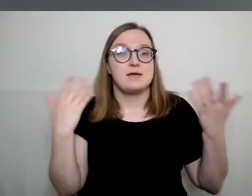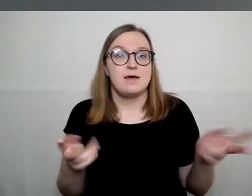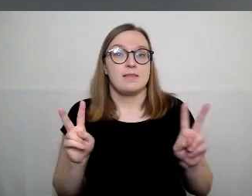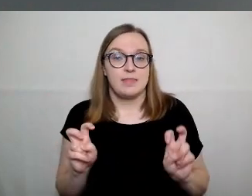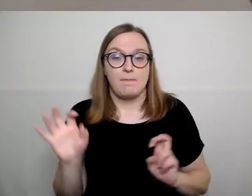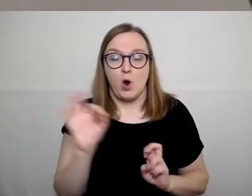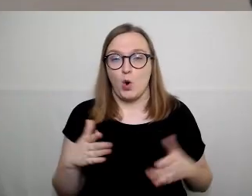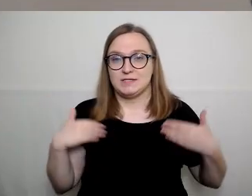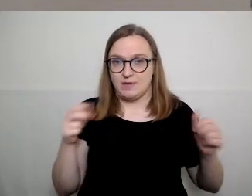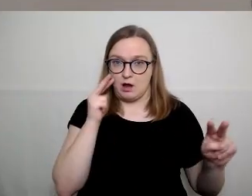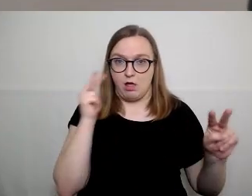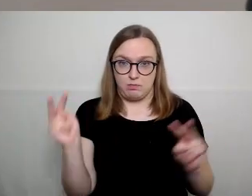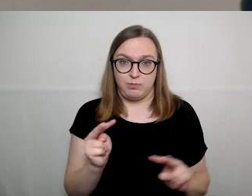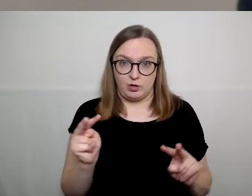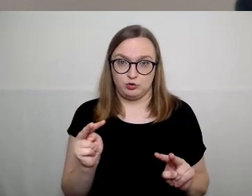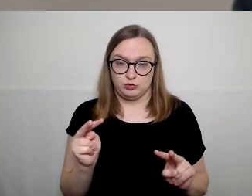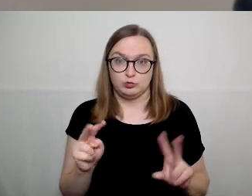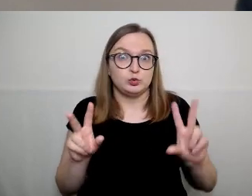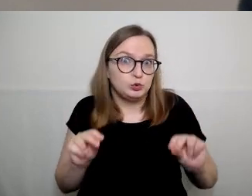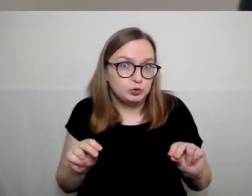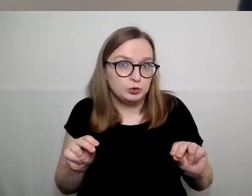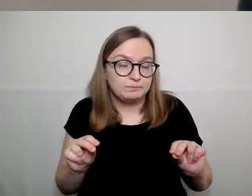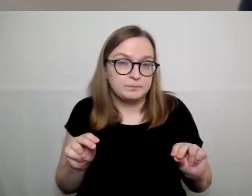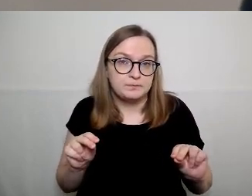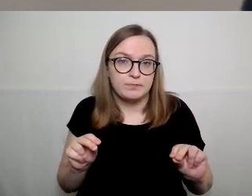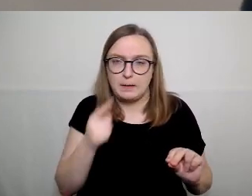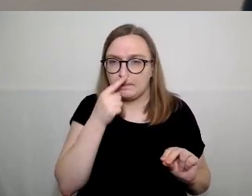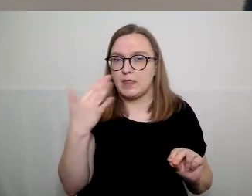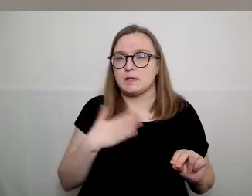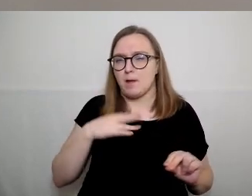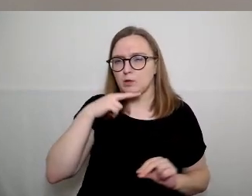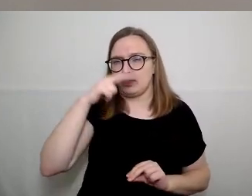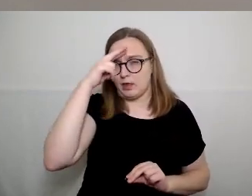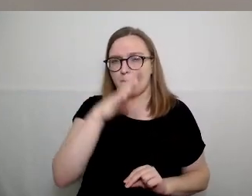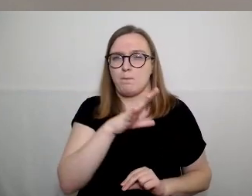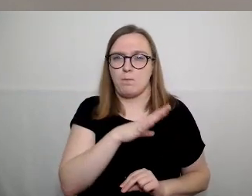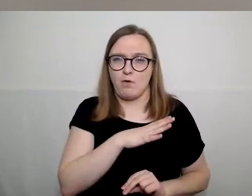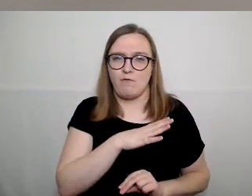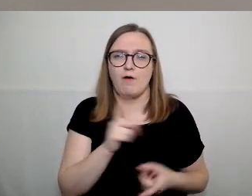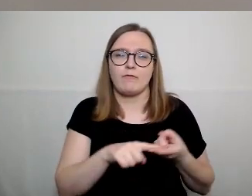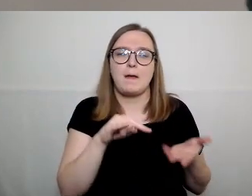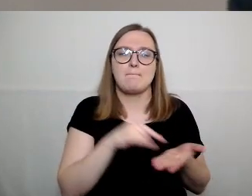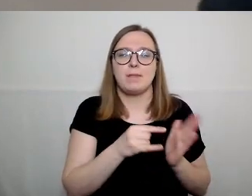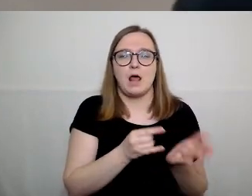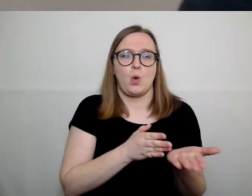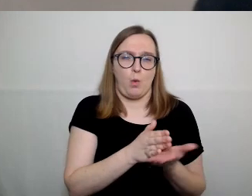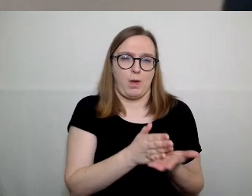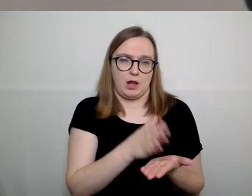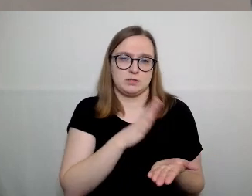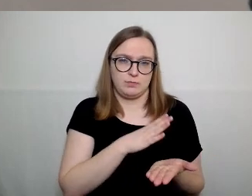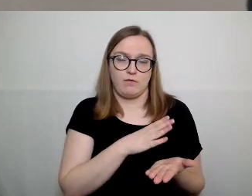sveikatos priežiūrą, tai iš tikrųjų, nu, neseniai mano tėtis buvo, sakim, planinės operacijos atlikta, buvo jam